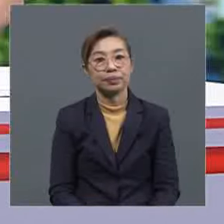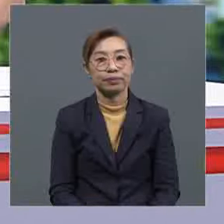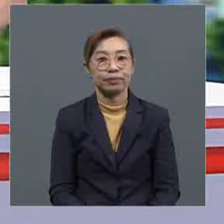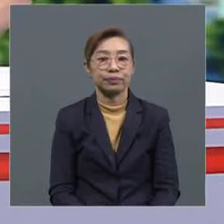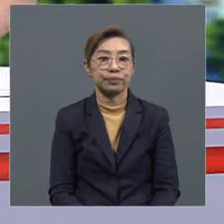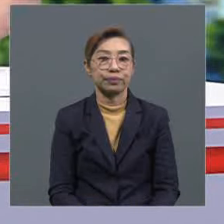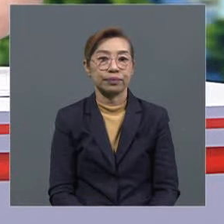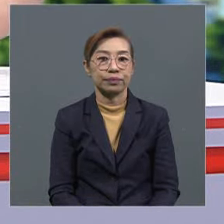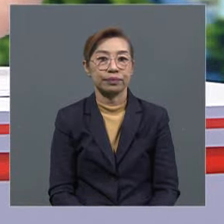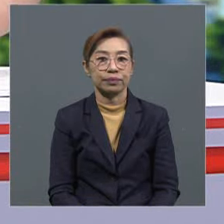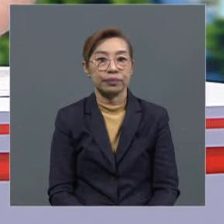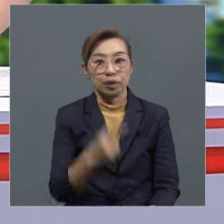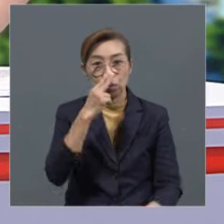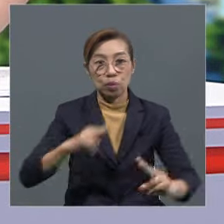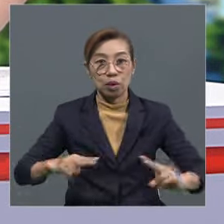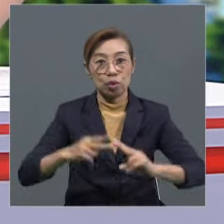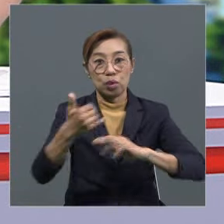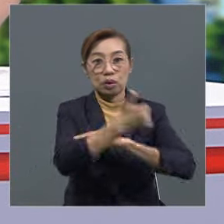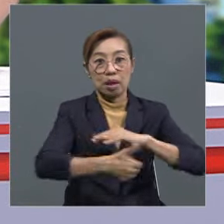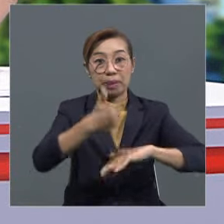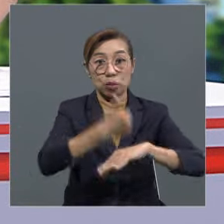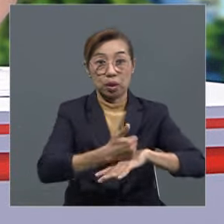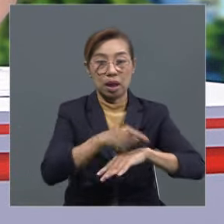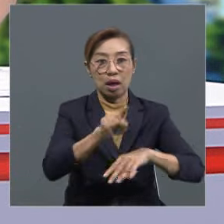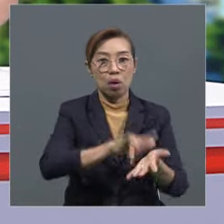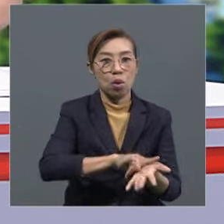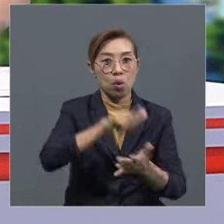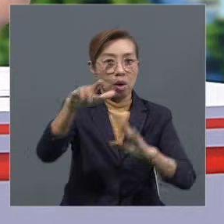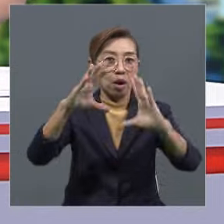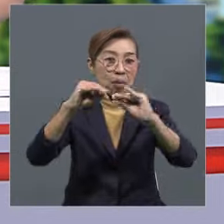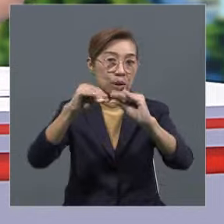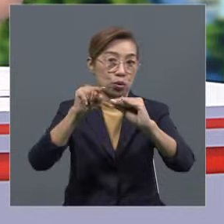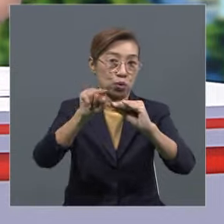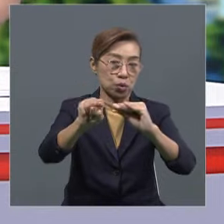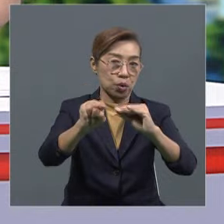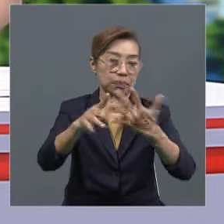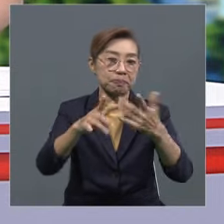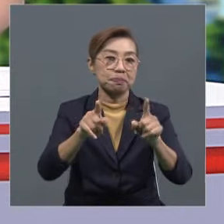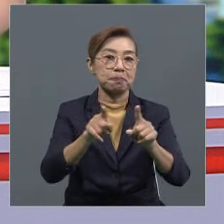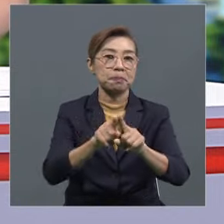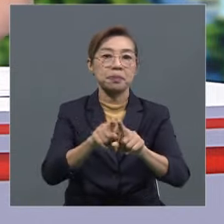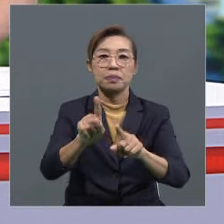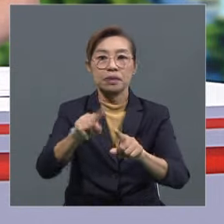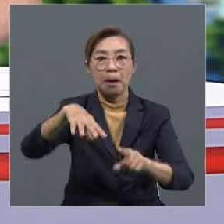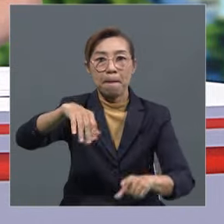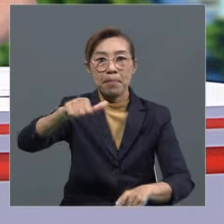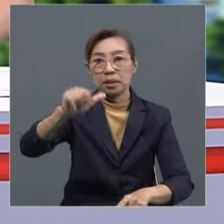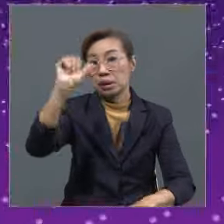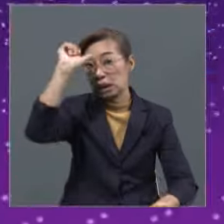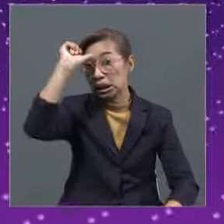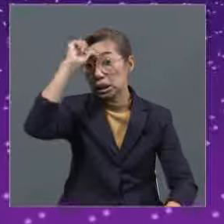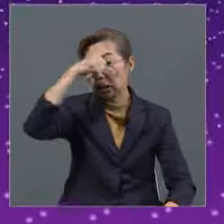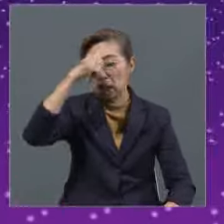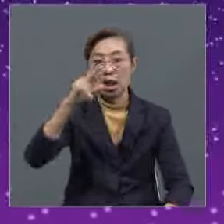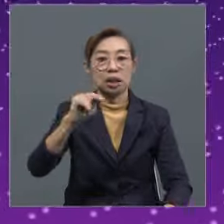ดูภารกิจของรัฐมนตรีต่างประเทศนะครับได้เข้าร่วมการประชุมบิมสเทคอย่างไม่เป็นทางการที่กรุงนิวเดลีอินเดีย